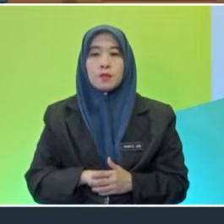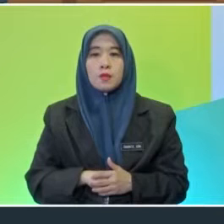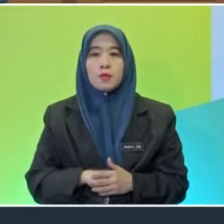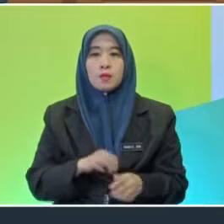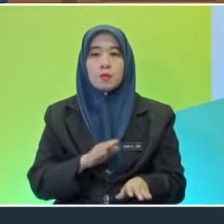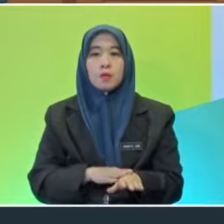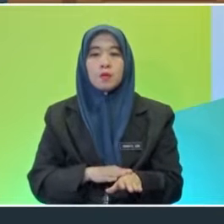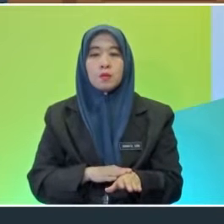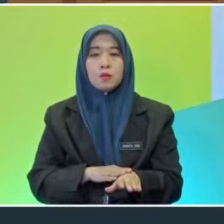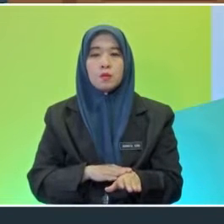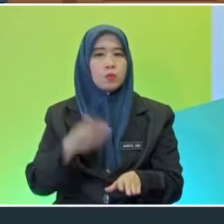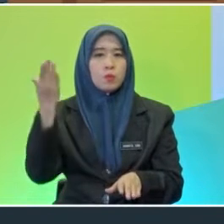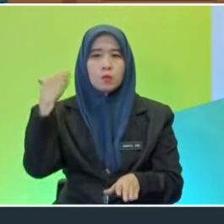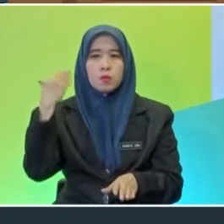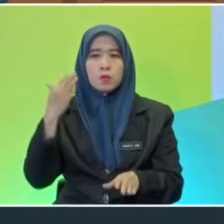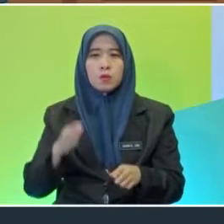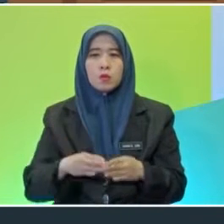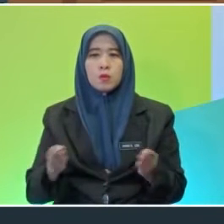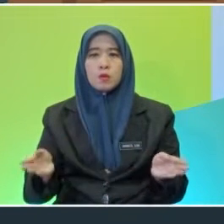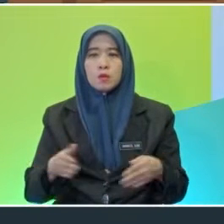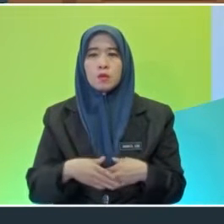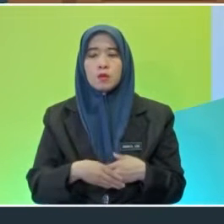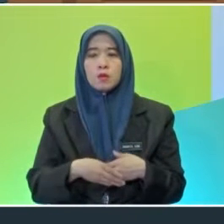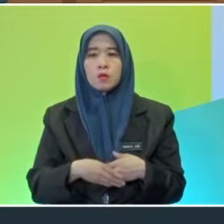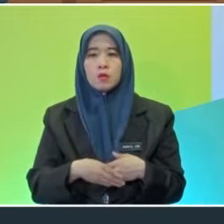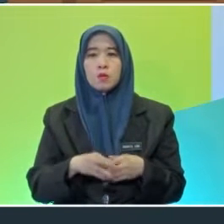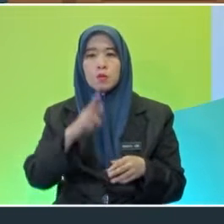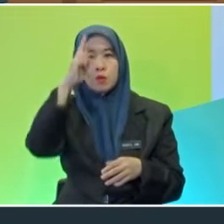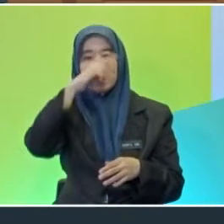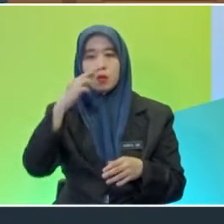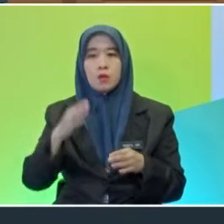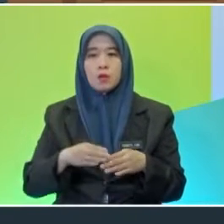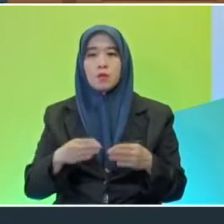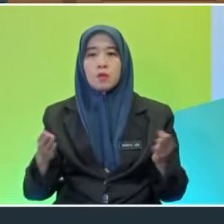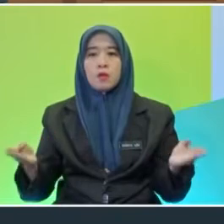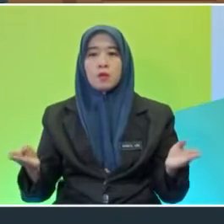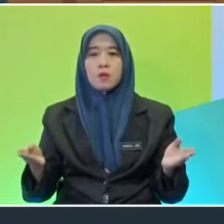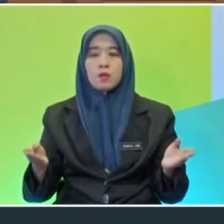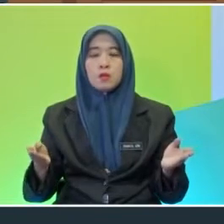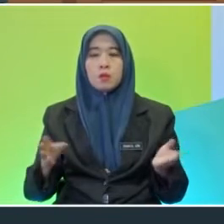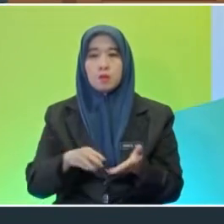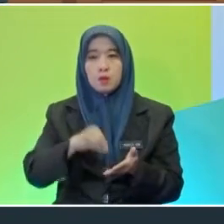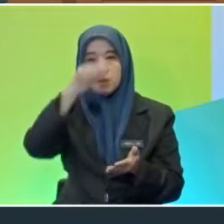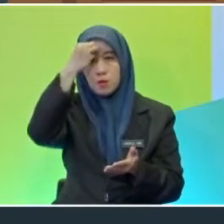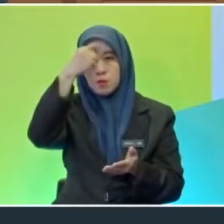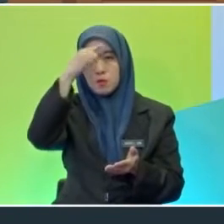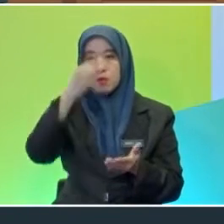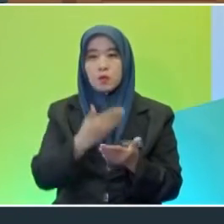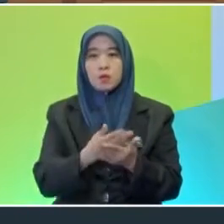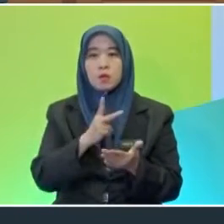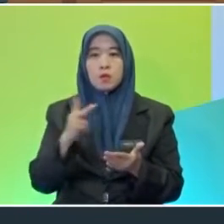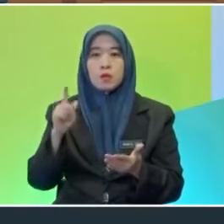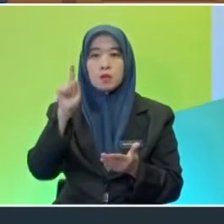masih dahulu bahasa Melayu merupakan bahasa akademik bagi menyampaikan sesuatu ilmu betul